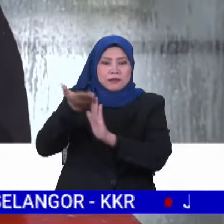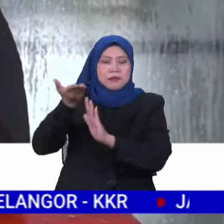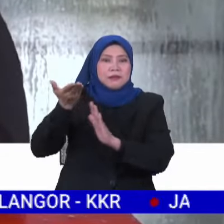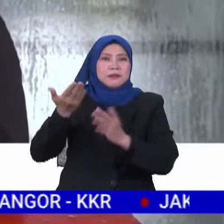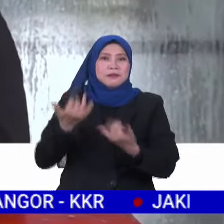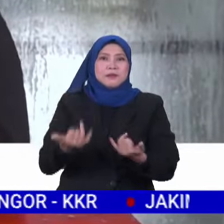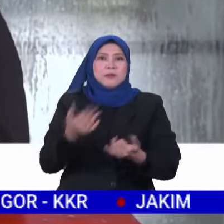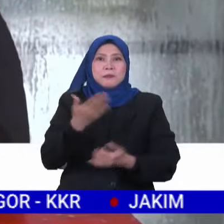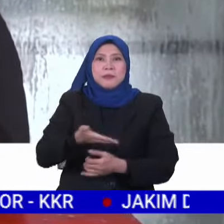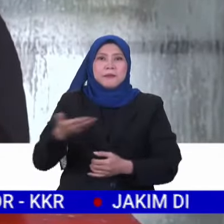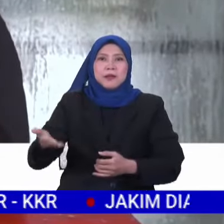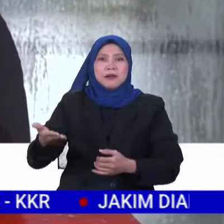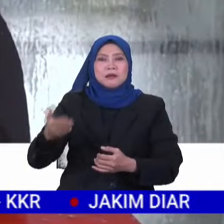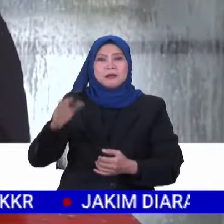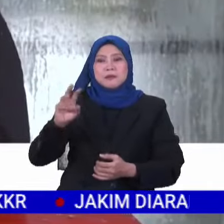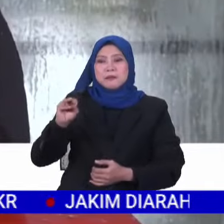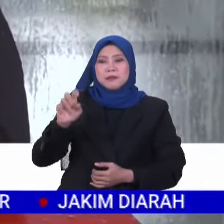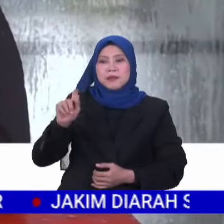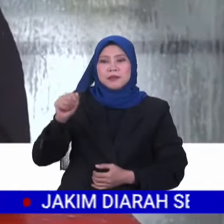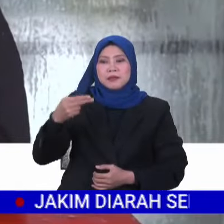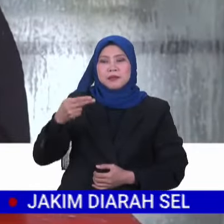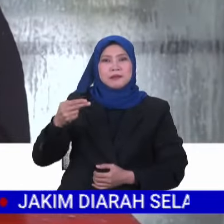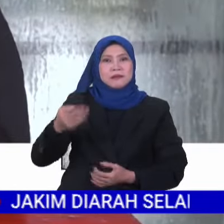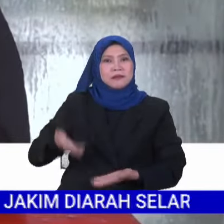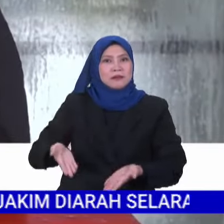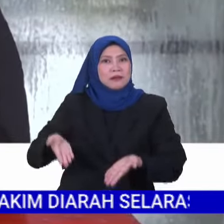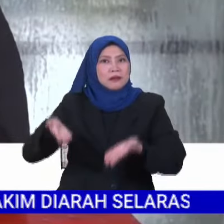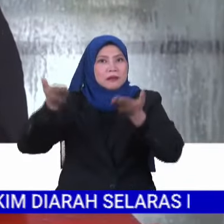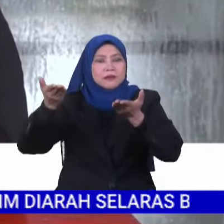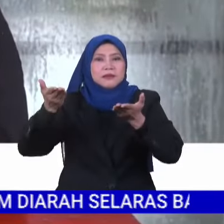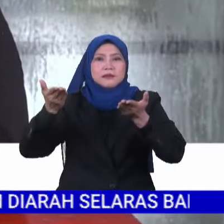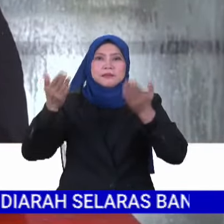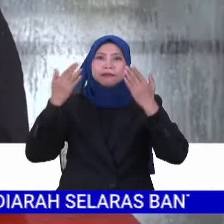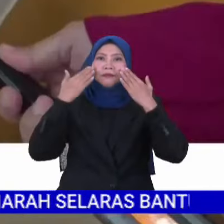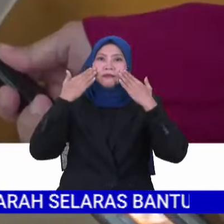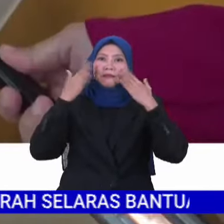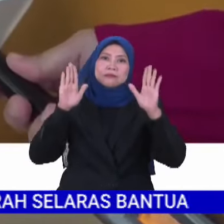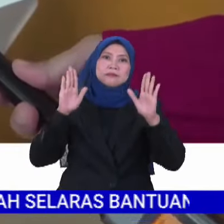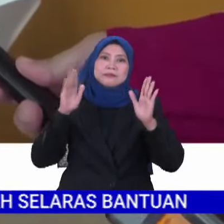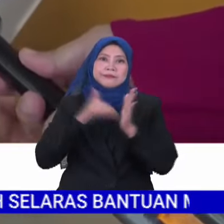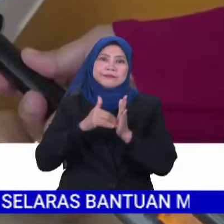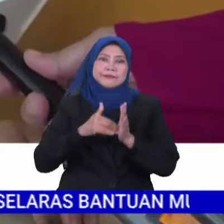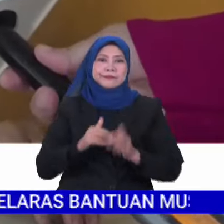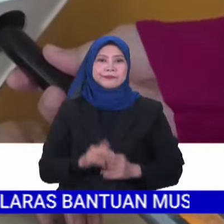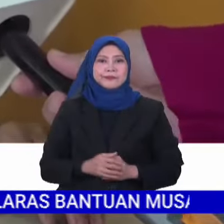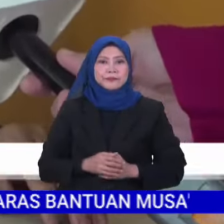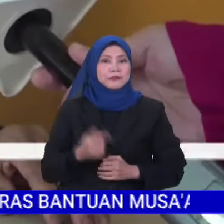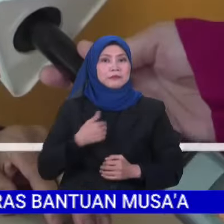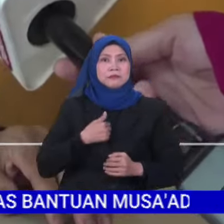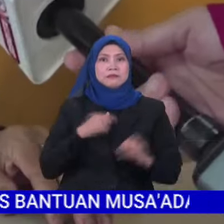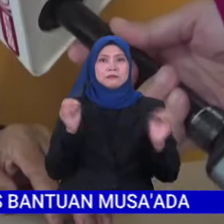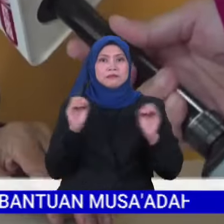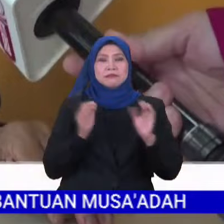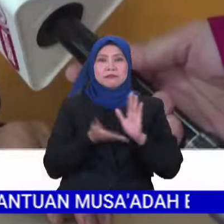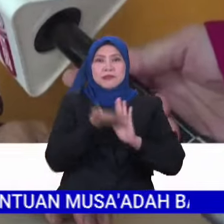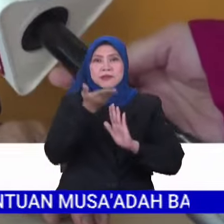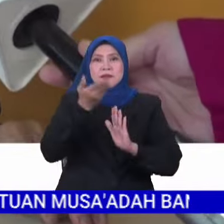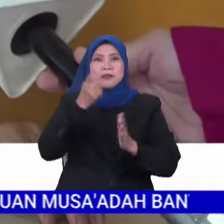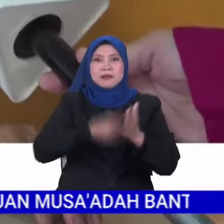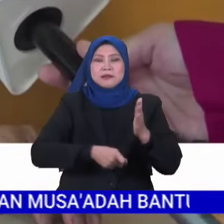usah baca banget oh tuk naik betul sang kita oleh enggak kategi lah Kak Nisa udah naik haji